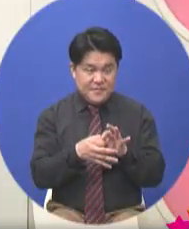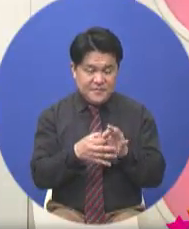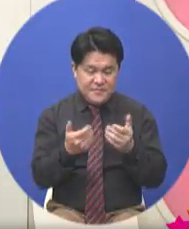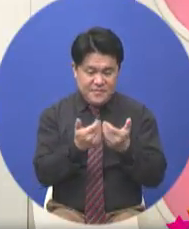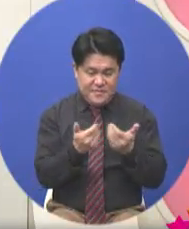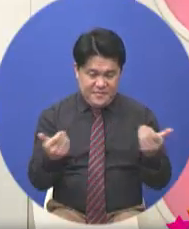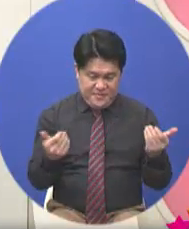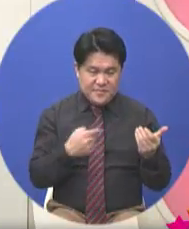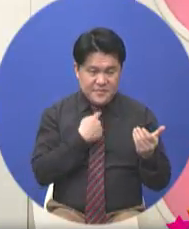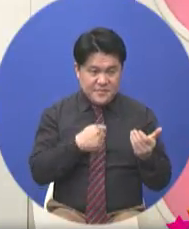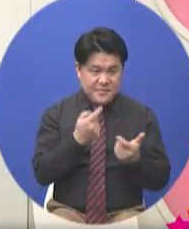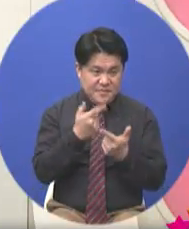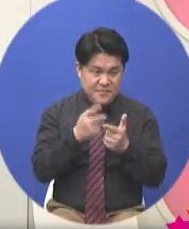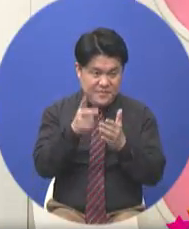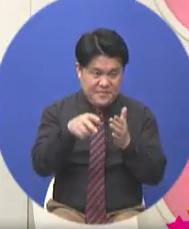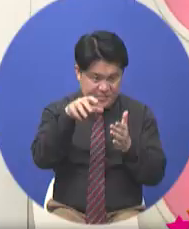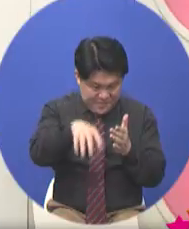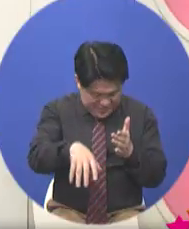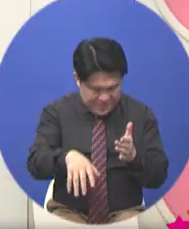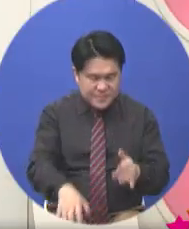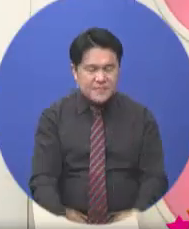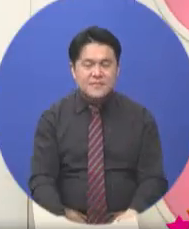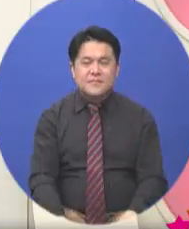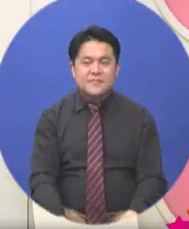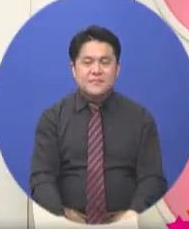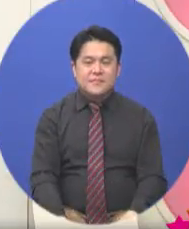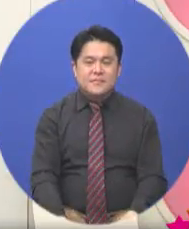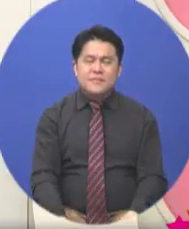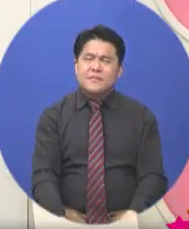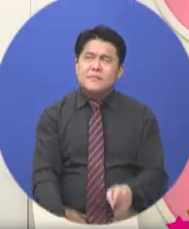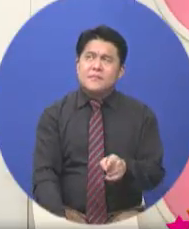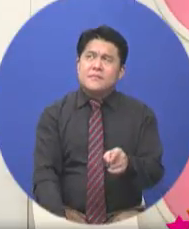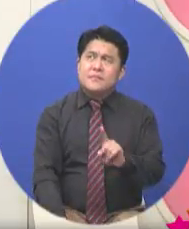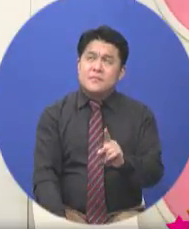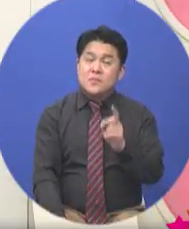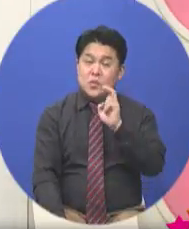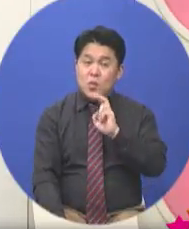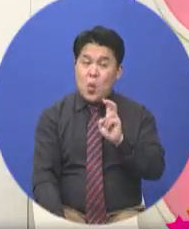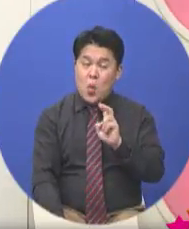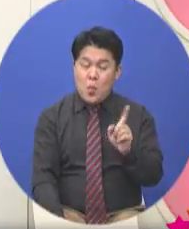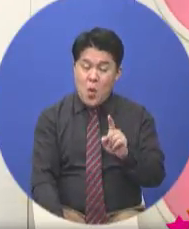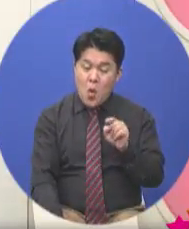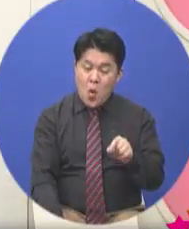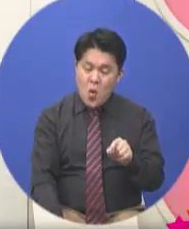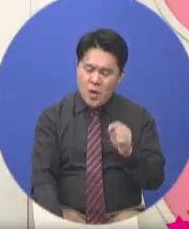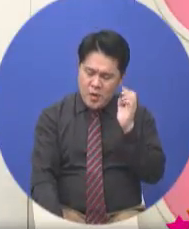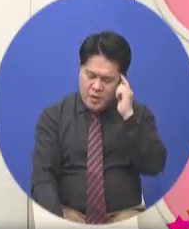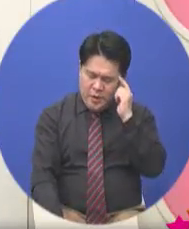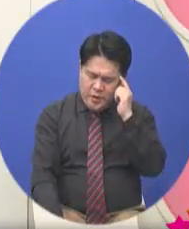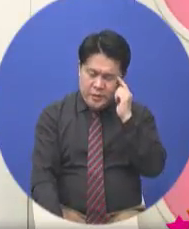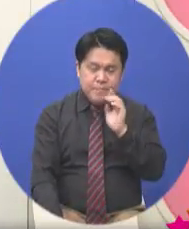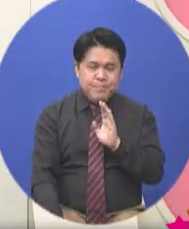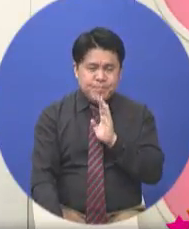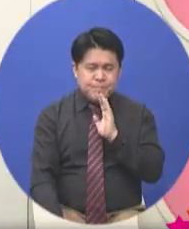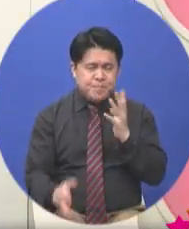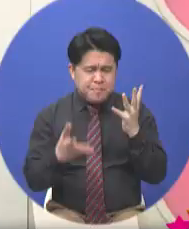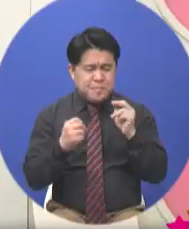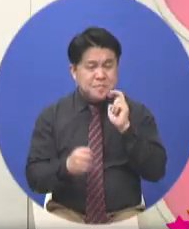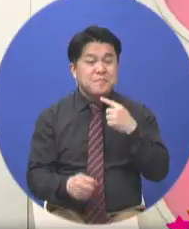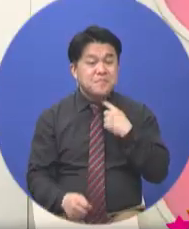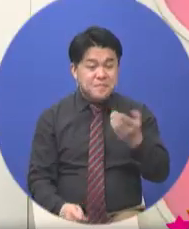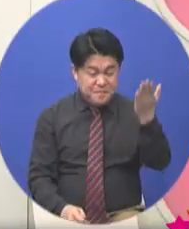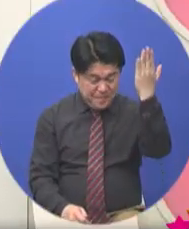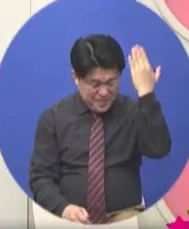정거장. 그 노래를 예. 들을 그때는 그 노래를 또 이별의 부산 정거장을 실질적으로 많이